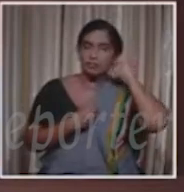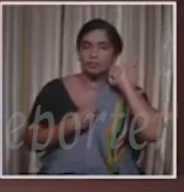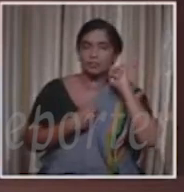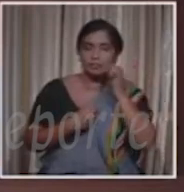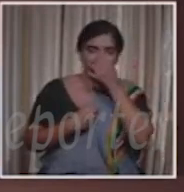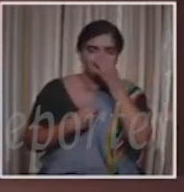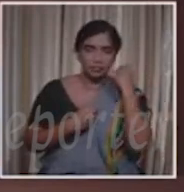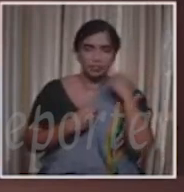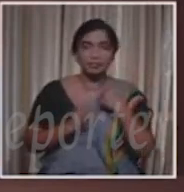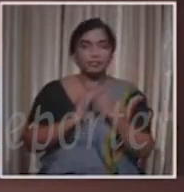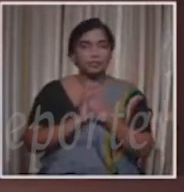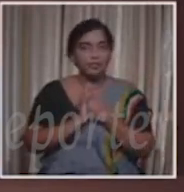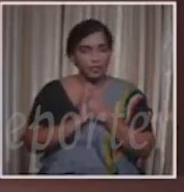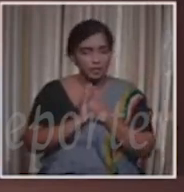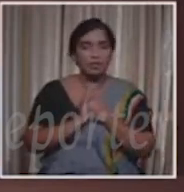හරි. ඉන්න